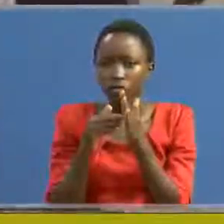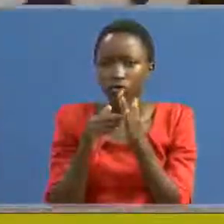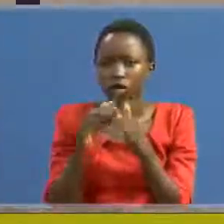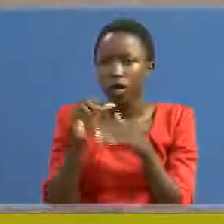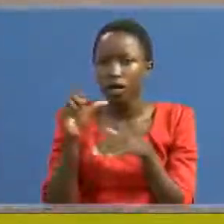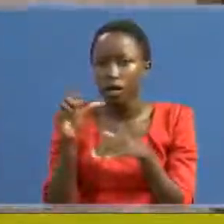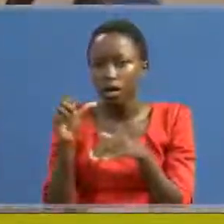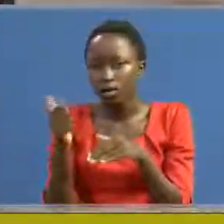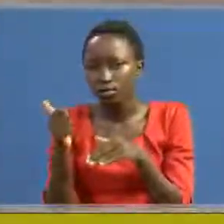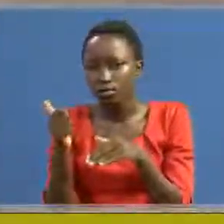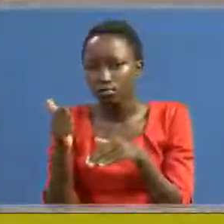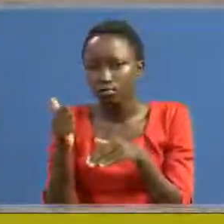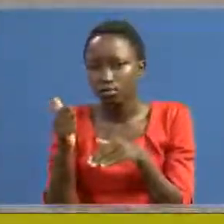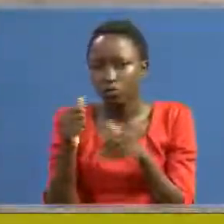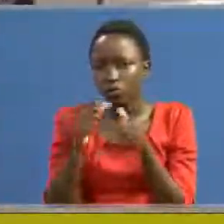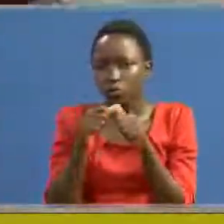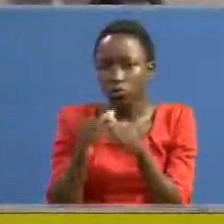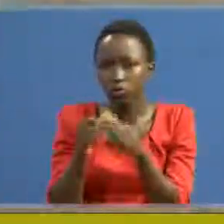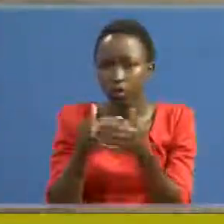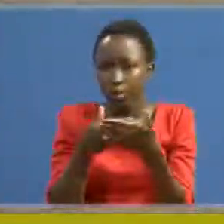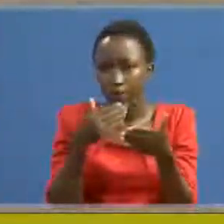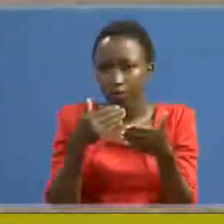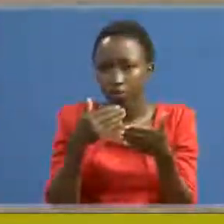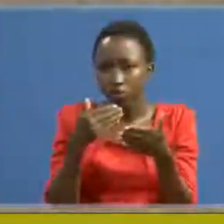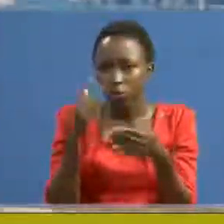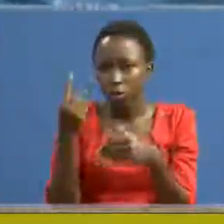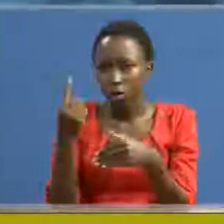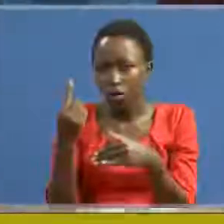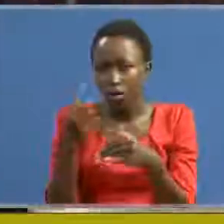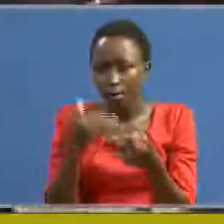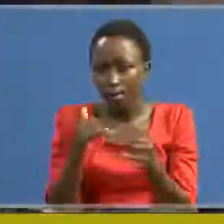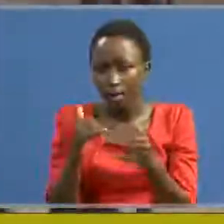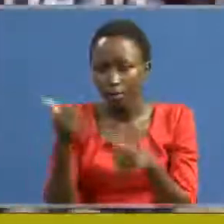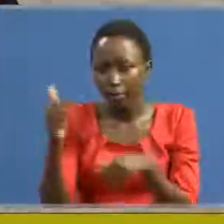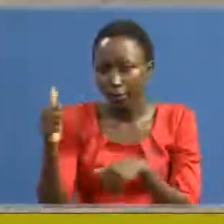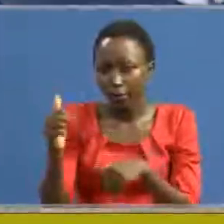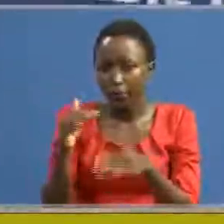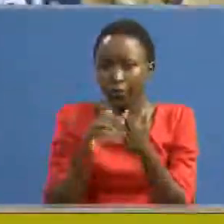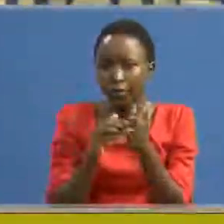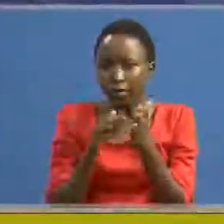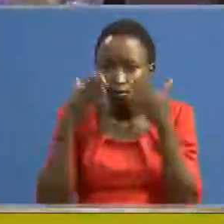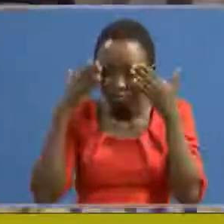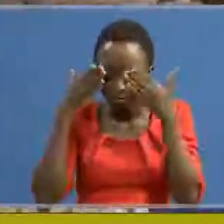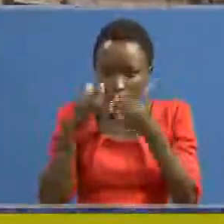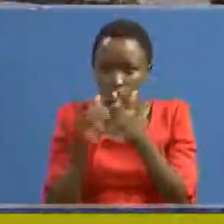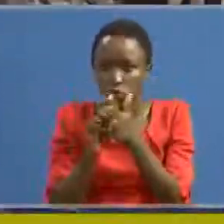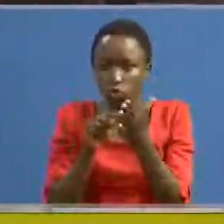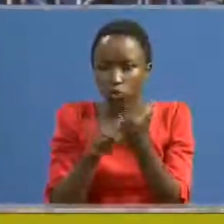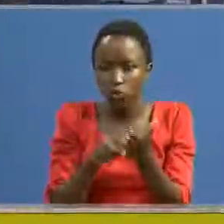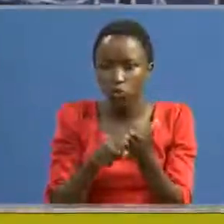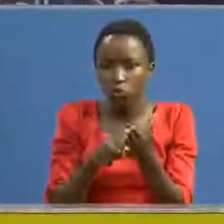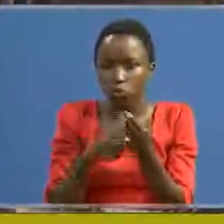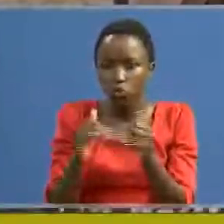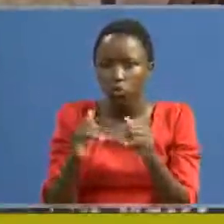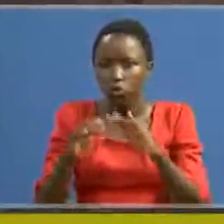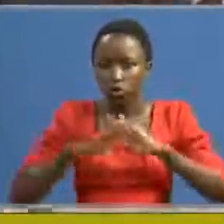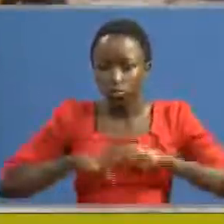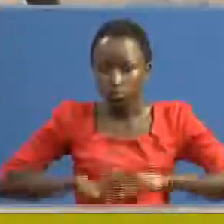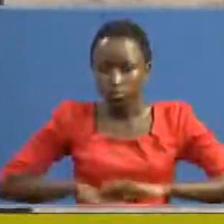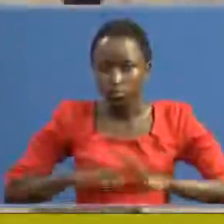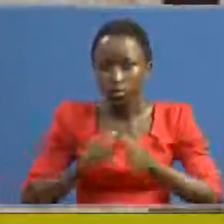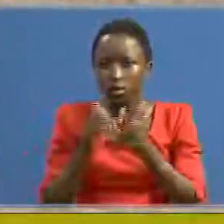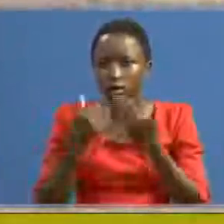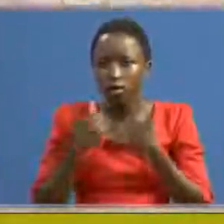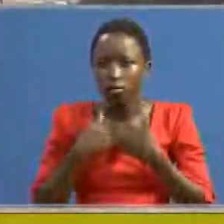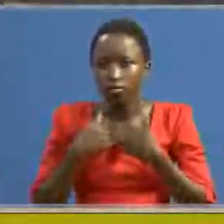huku mkondo ukisalia kabla ya dimba hili kukamilika. Wachezaji watakuwa makini kuonyesha mchezo wa kuridhisha ili